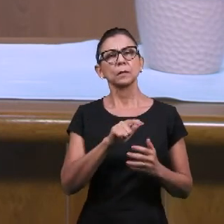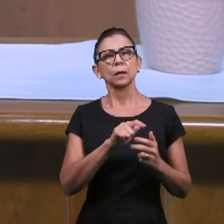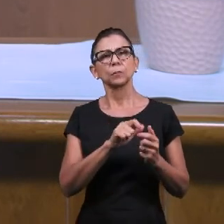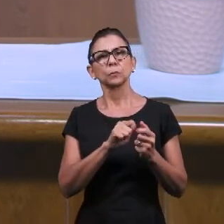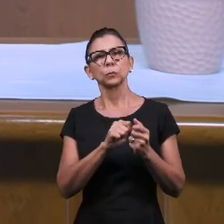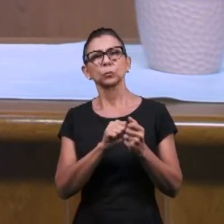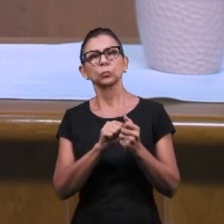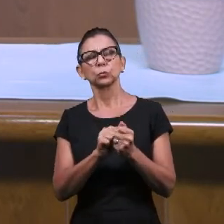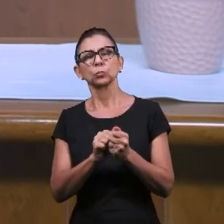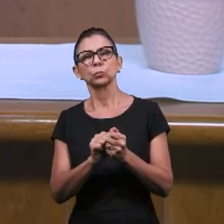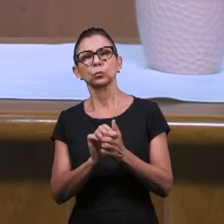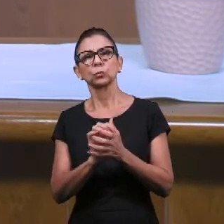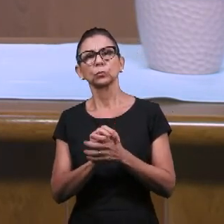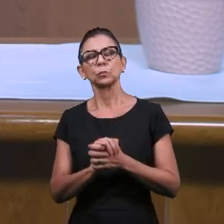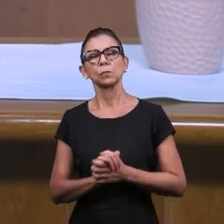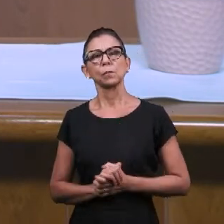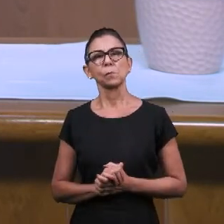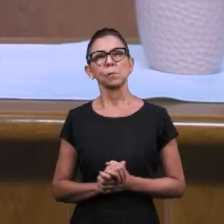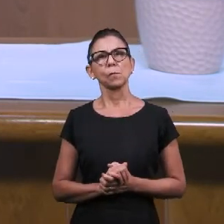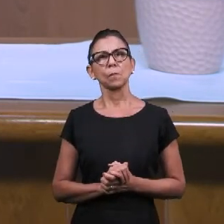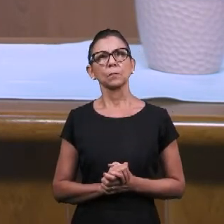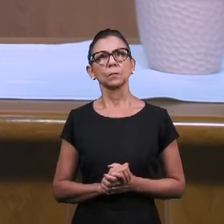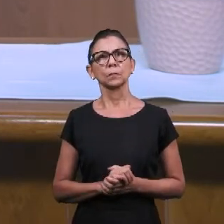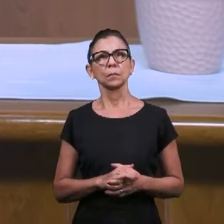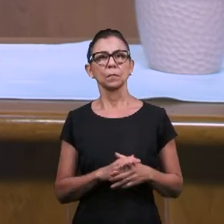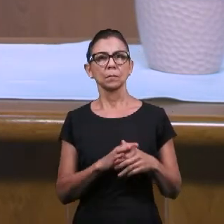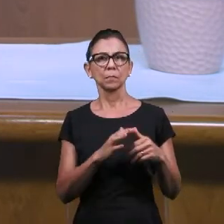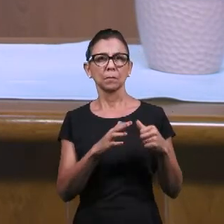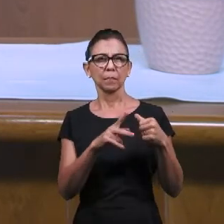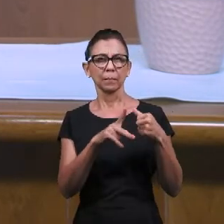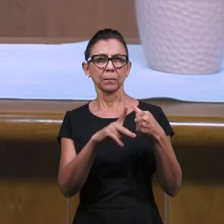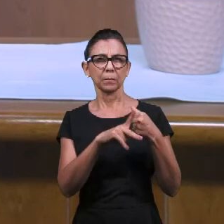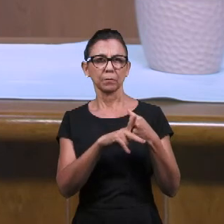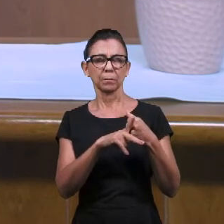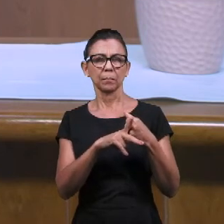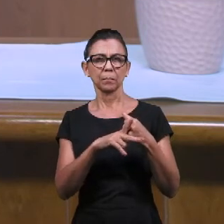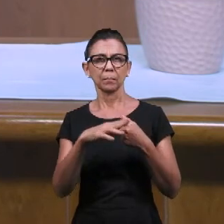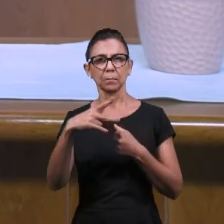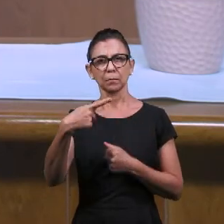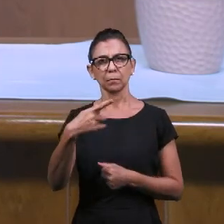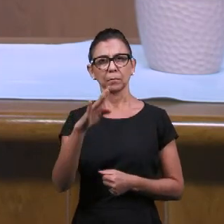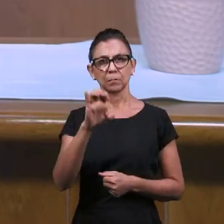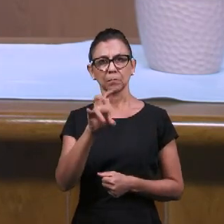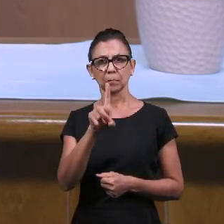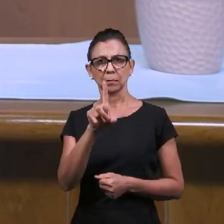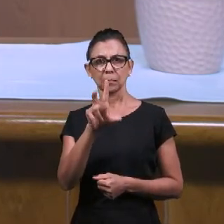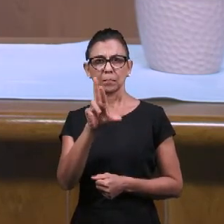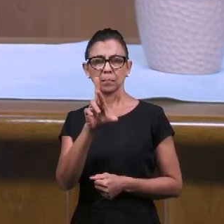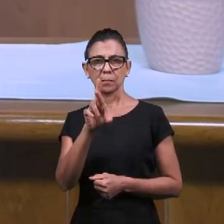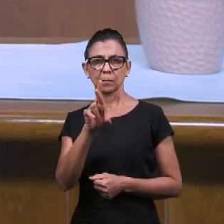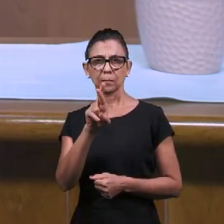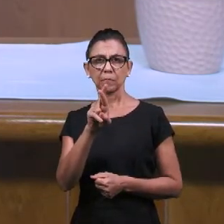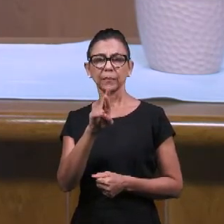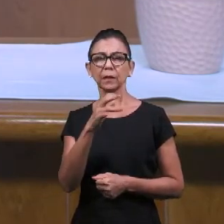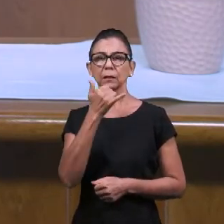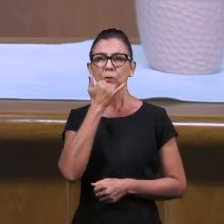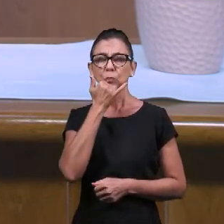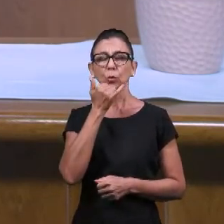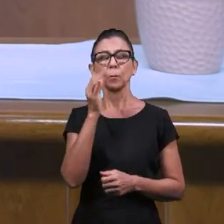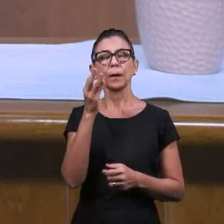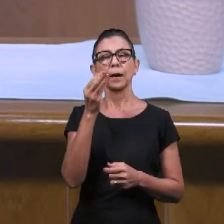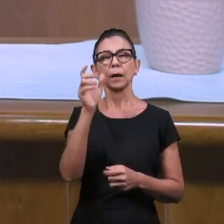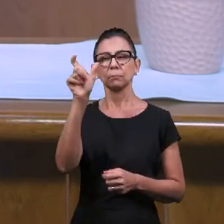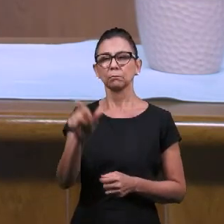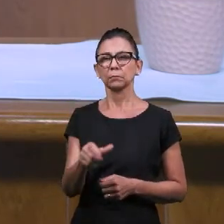последнее время. И еще одна тема была, это отвержение, да, или отступничество. Он использовал текст